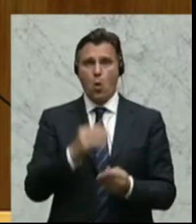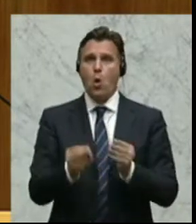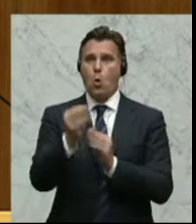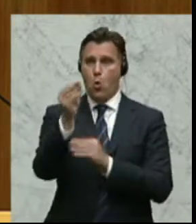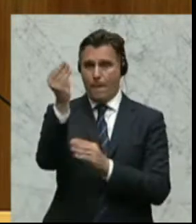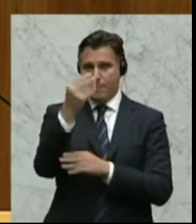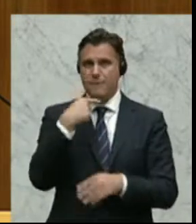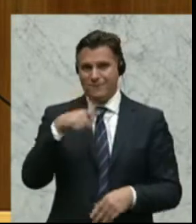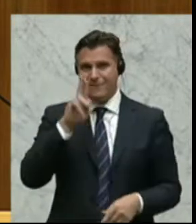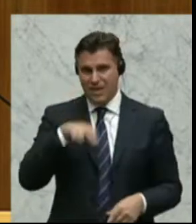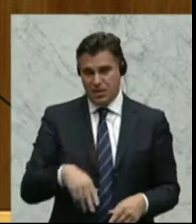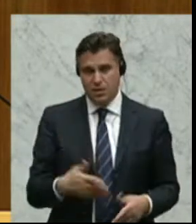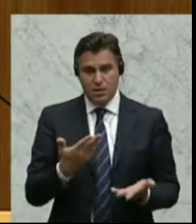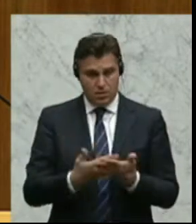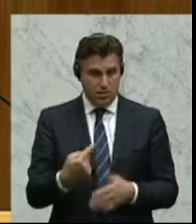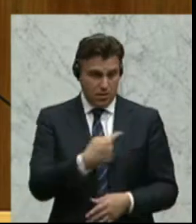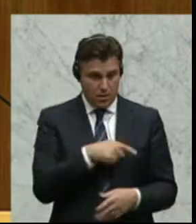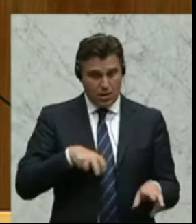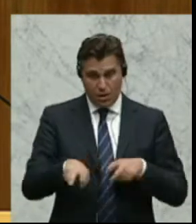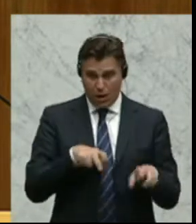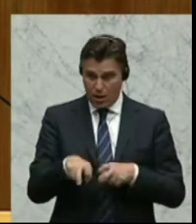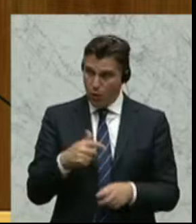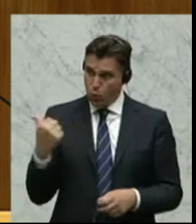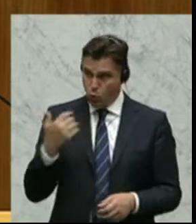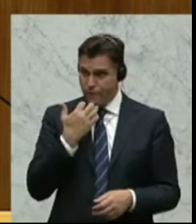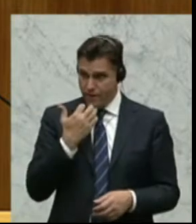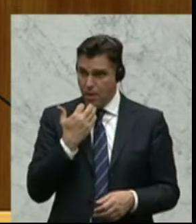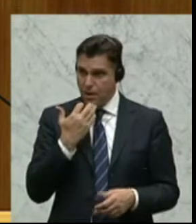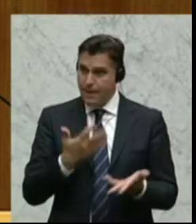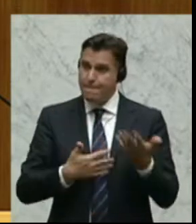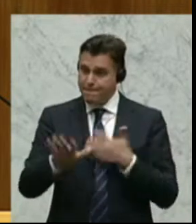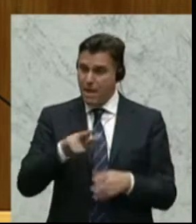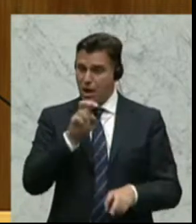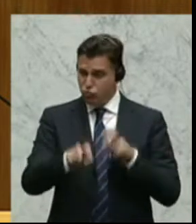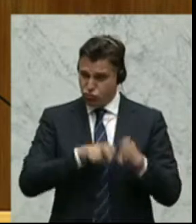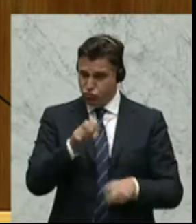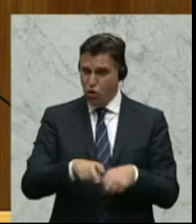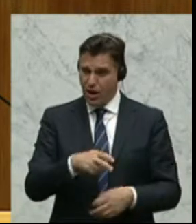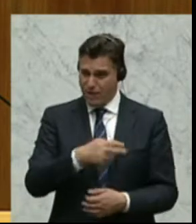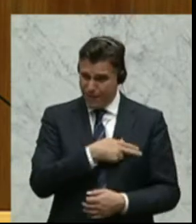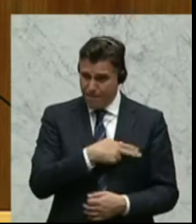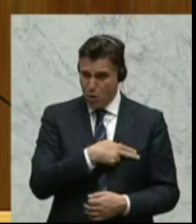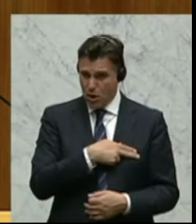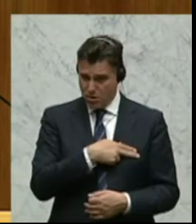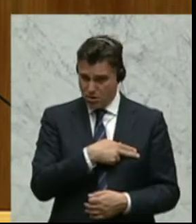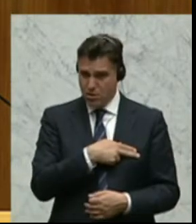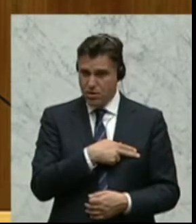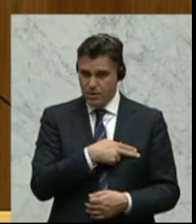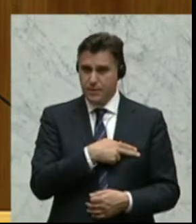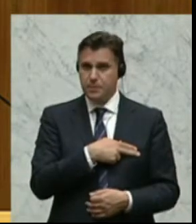Regierungsvertreter, wollen Sie mit einer höheren Besteuerung des Vermögens und des Grundes hier